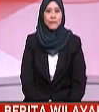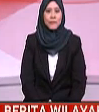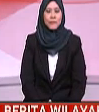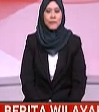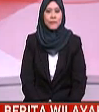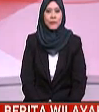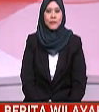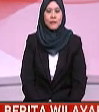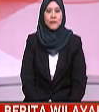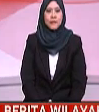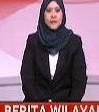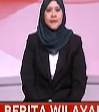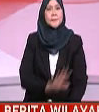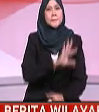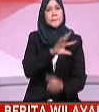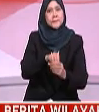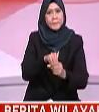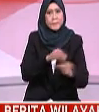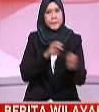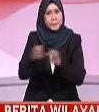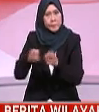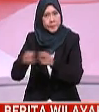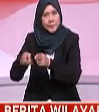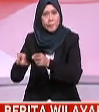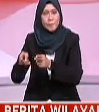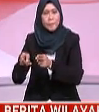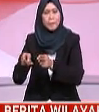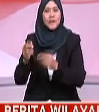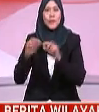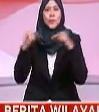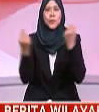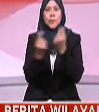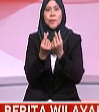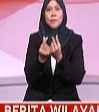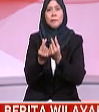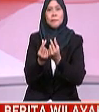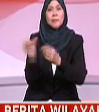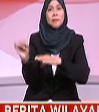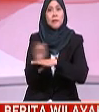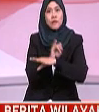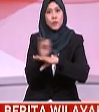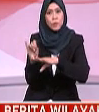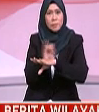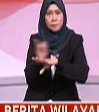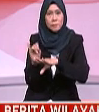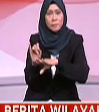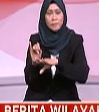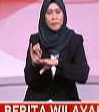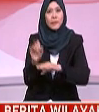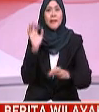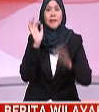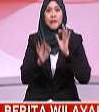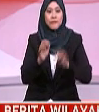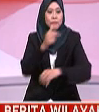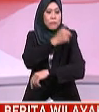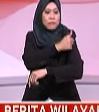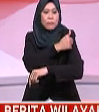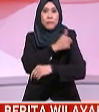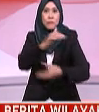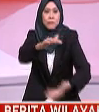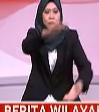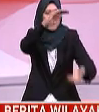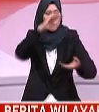Beberapa sesi libat lurus telah diadakan, terutamanya dengan golongan industri. Dan apabila bekalan vaksin cukup,